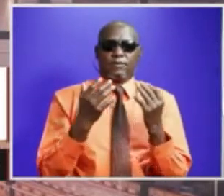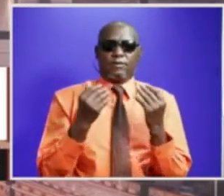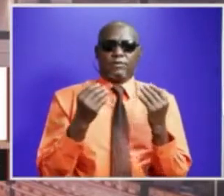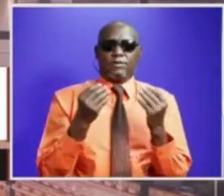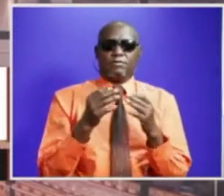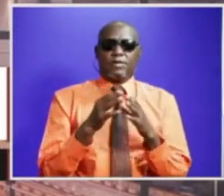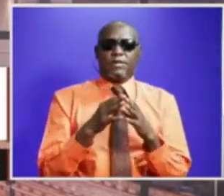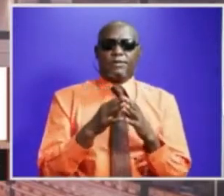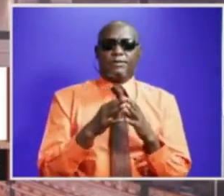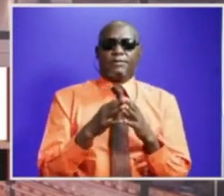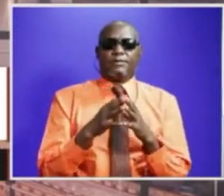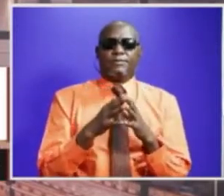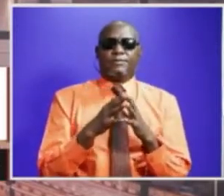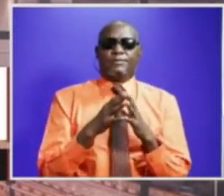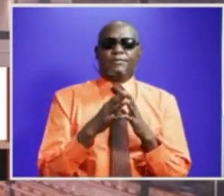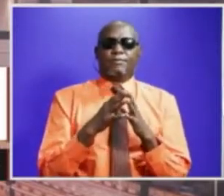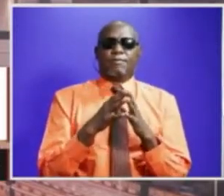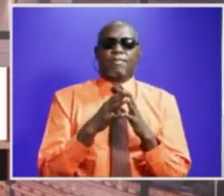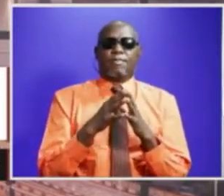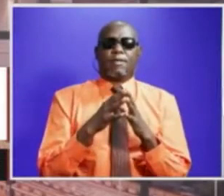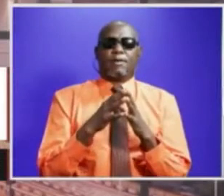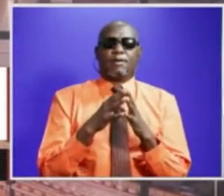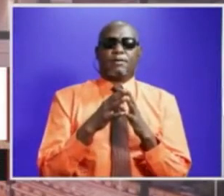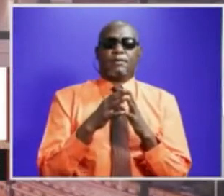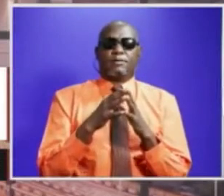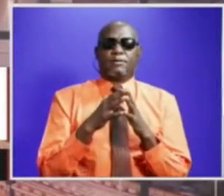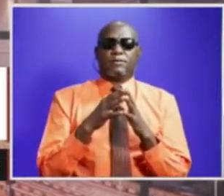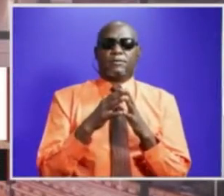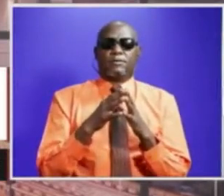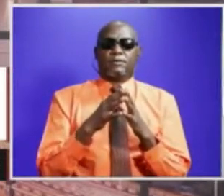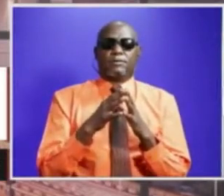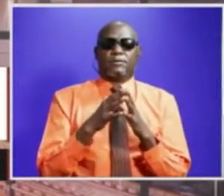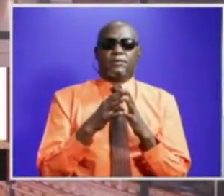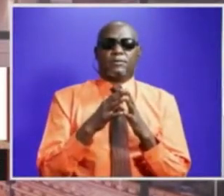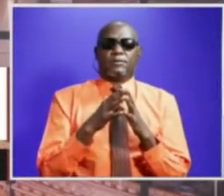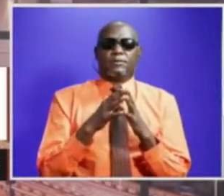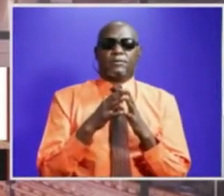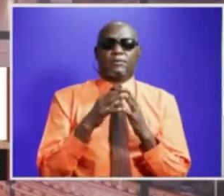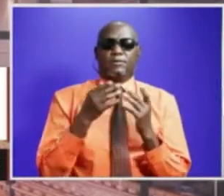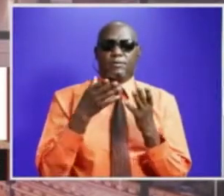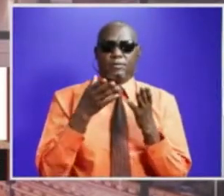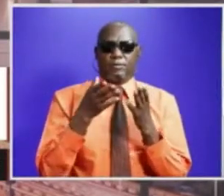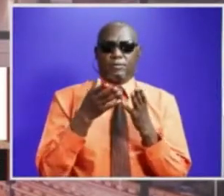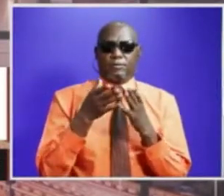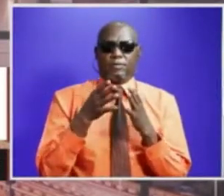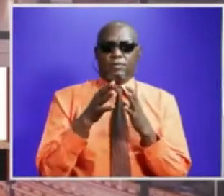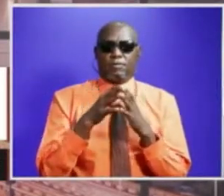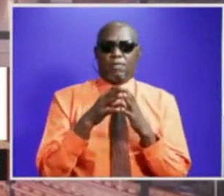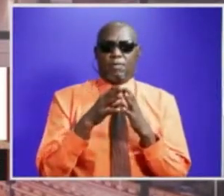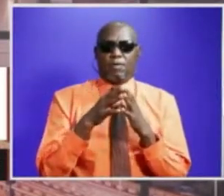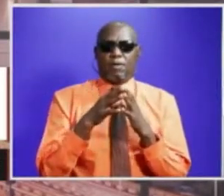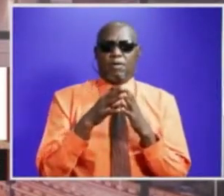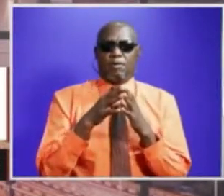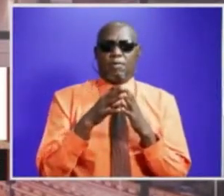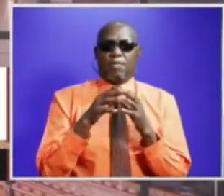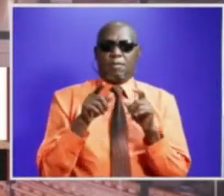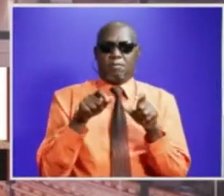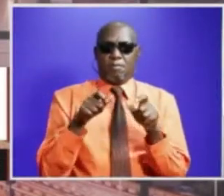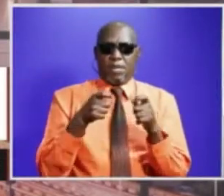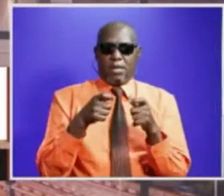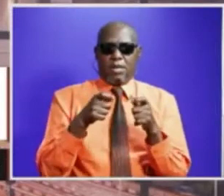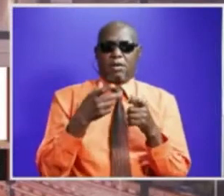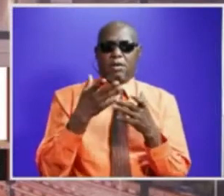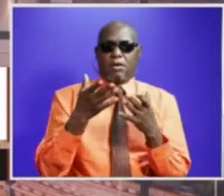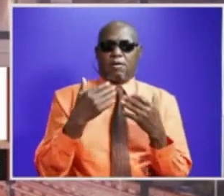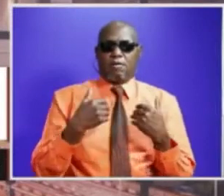duniani. Hata hivyo, watangazaji wa Hope Media kitengo cha Hope FM hajawacha nyuma kwa kuadhimisha siku hii muhimu baada ya wao